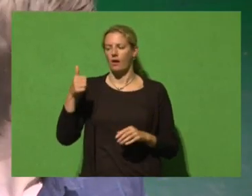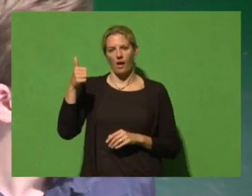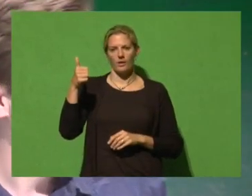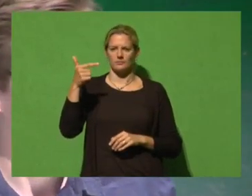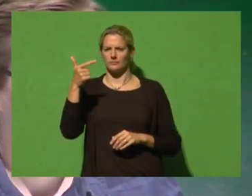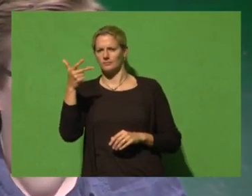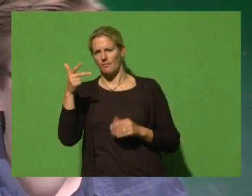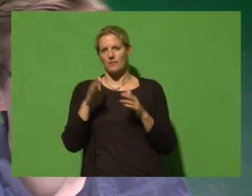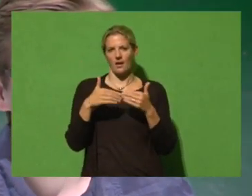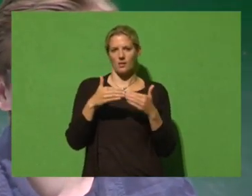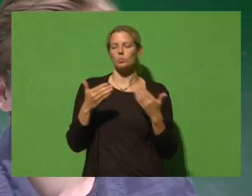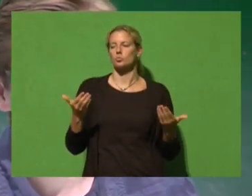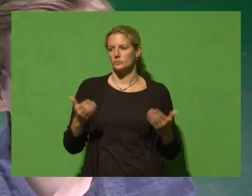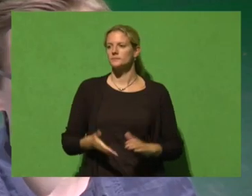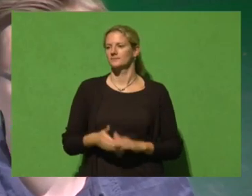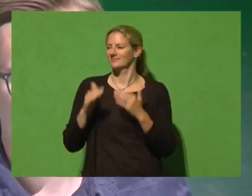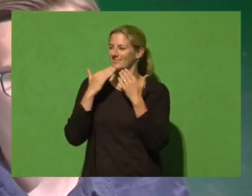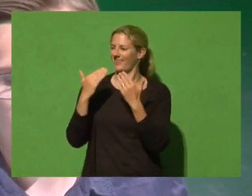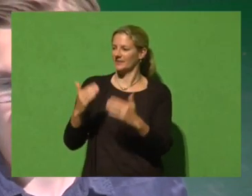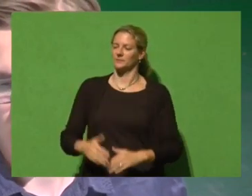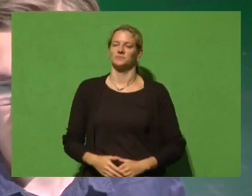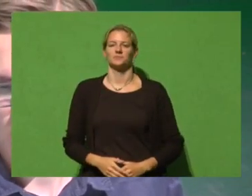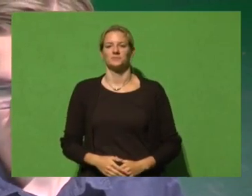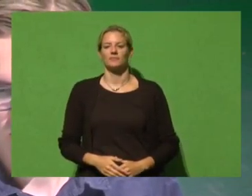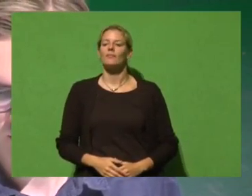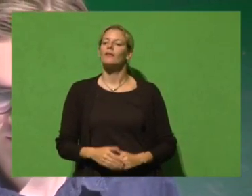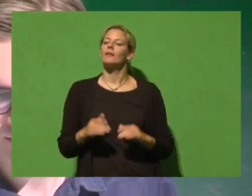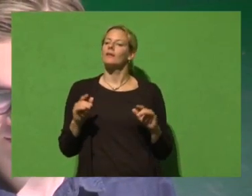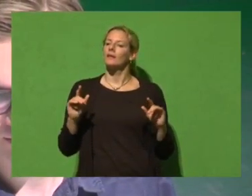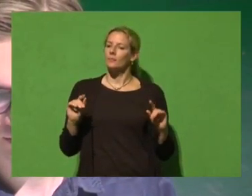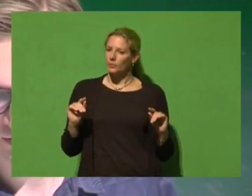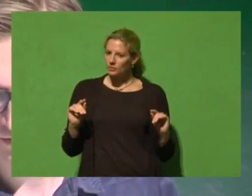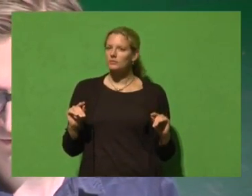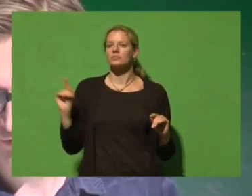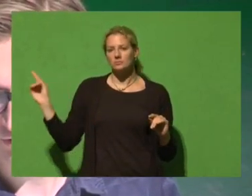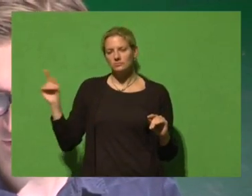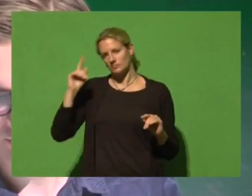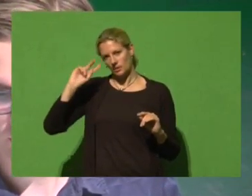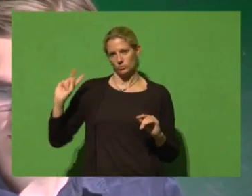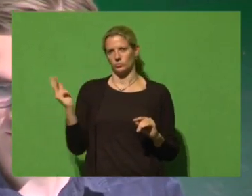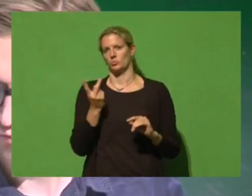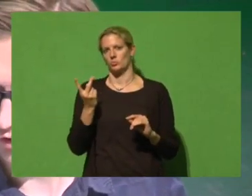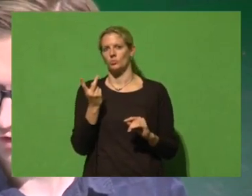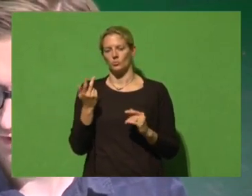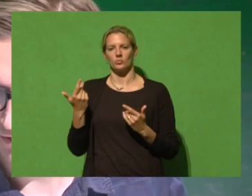Einzelne Enthaltungen. Herzlichen Dank. Damit seid ihr dann aber einstimmig entlastet und